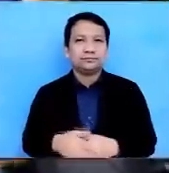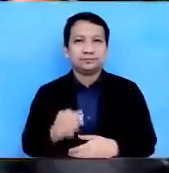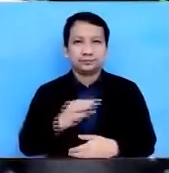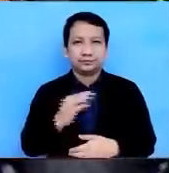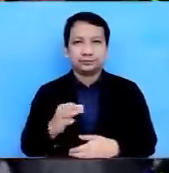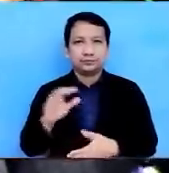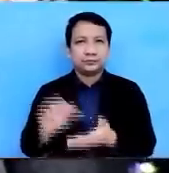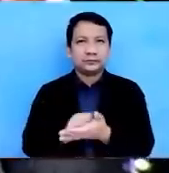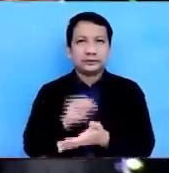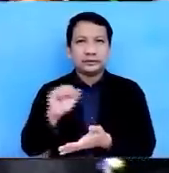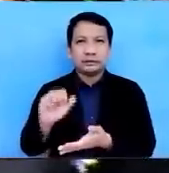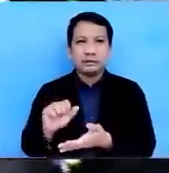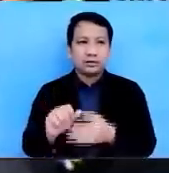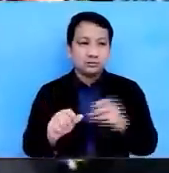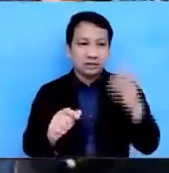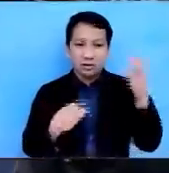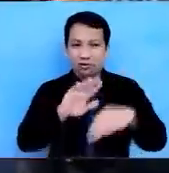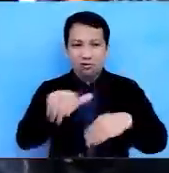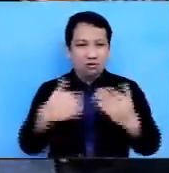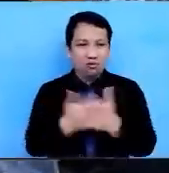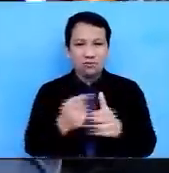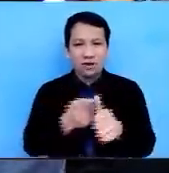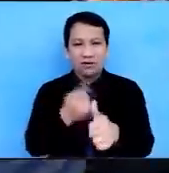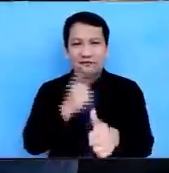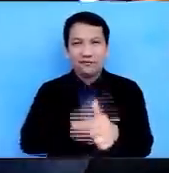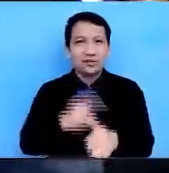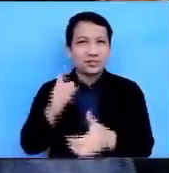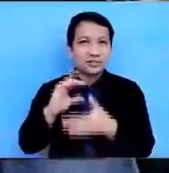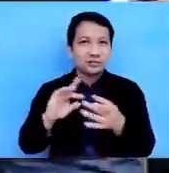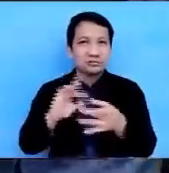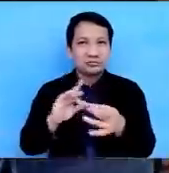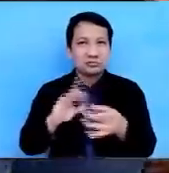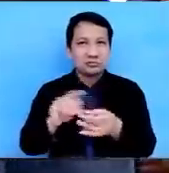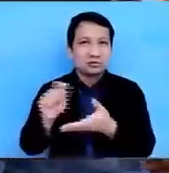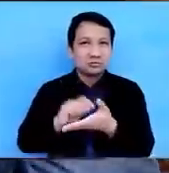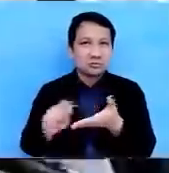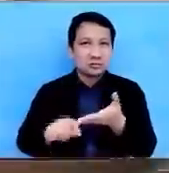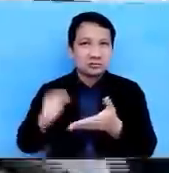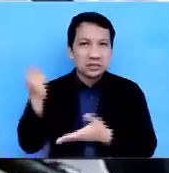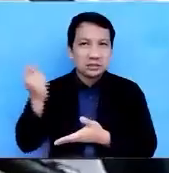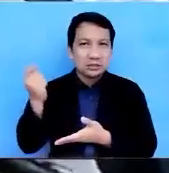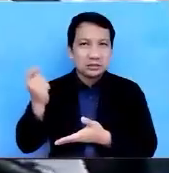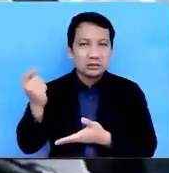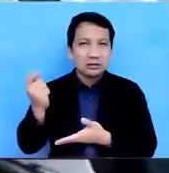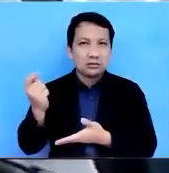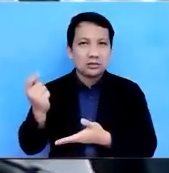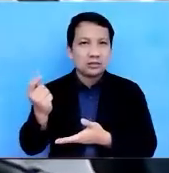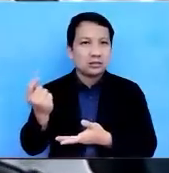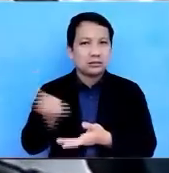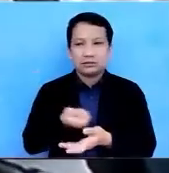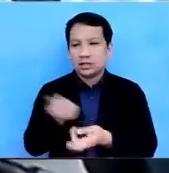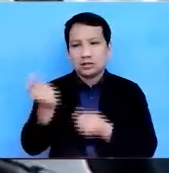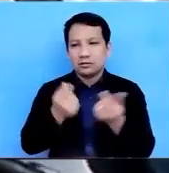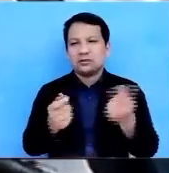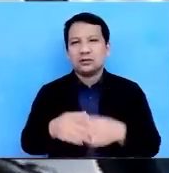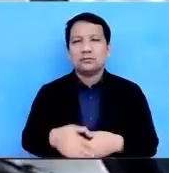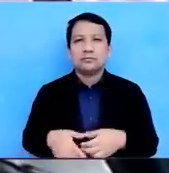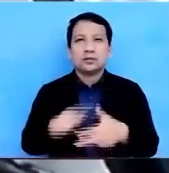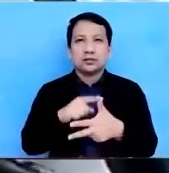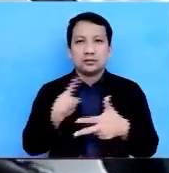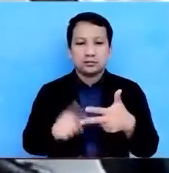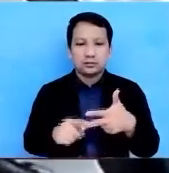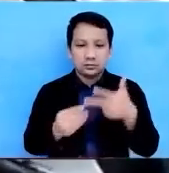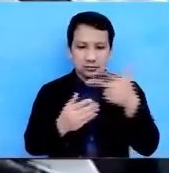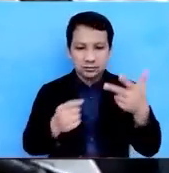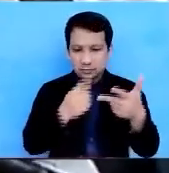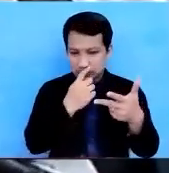binawi ni Rivero ang lahat ng binigay niyang testimonya. Meron po kasing tatlong affidavit na